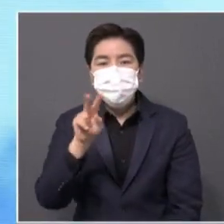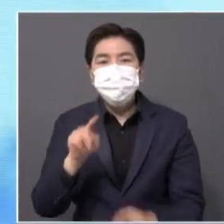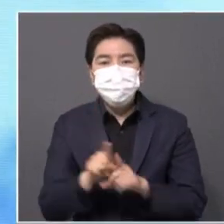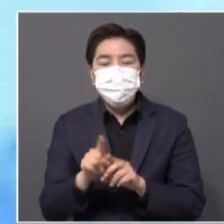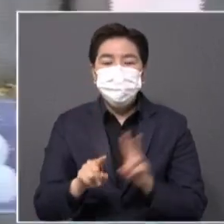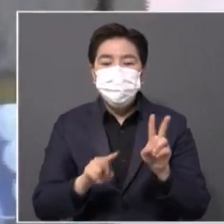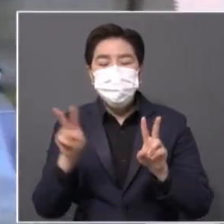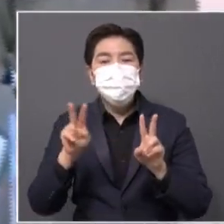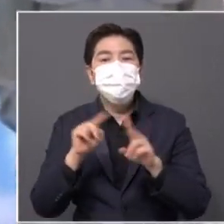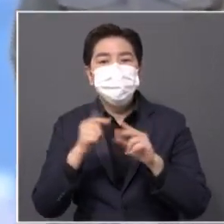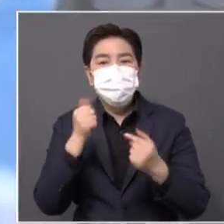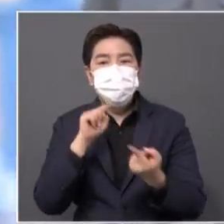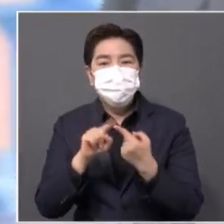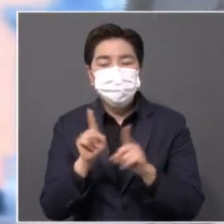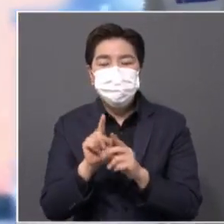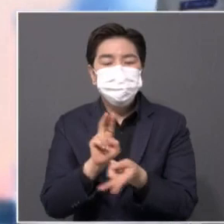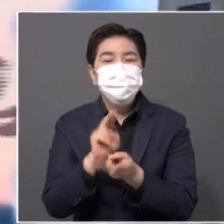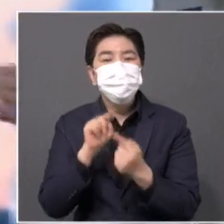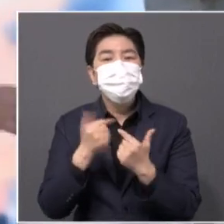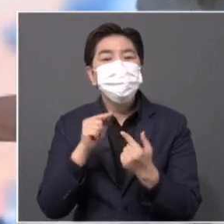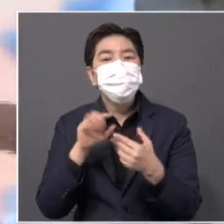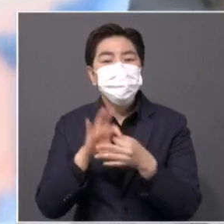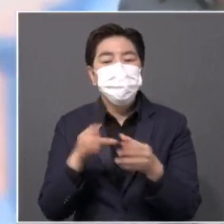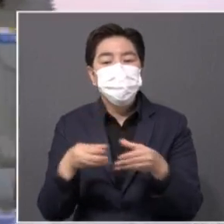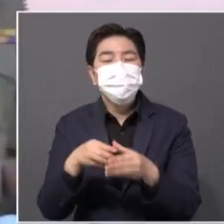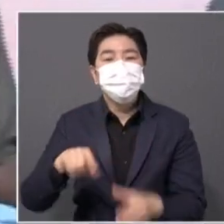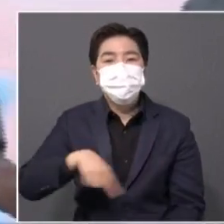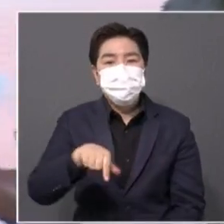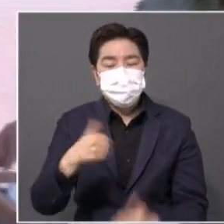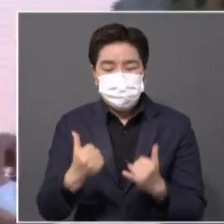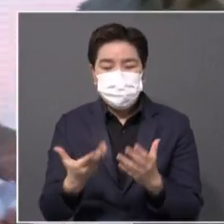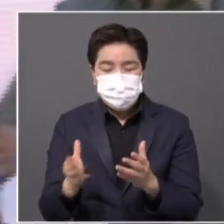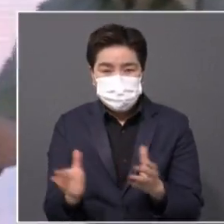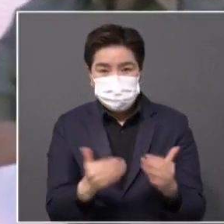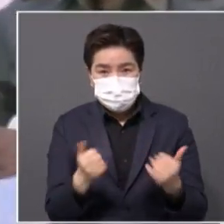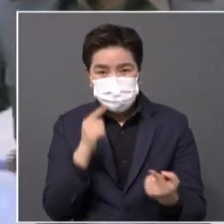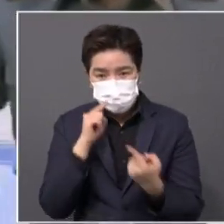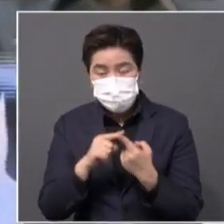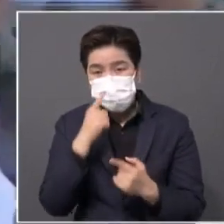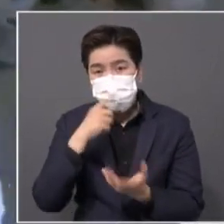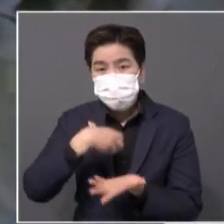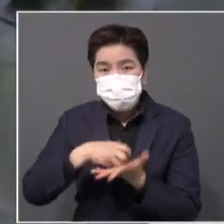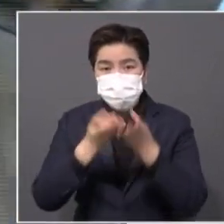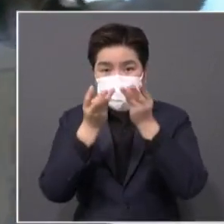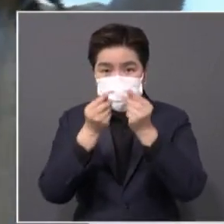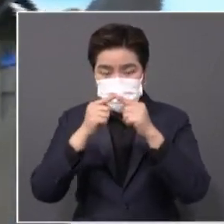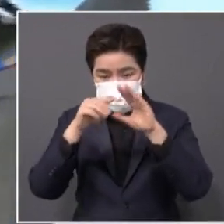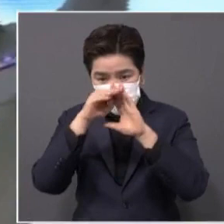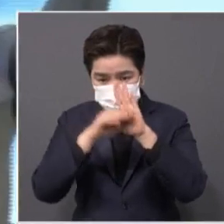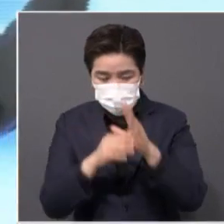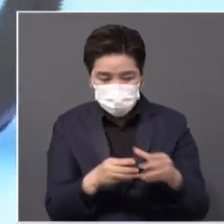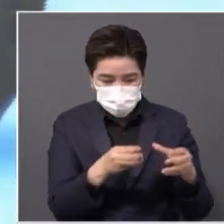สู้ๆ 2มือไปเลยนะคะสำหรับการหาเสียงเลือกตั้งนะคะนี่คือบรรยากาศเราไร้เดียงให้ผู้ชมได้เห็นนะครับ